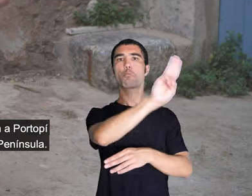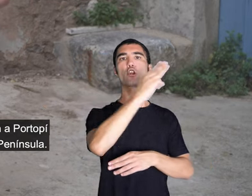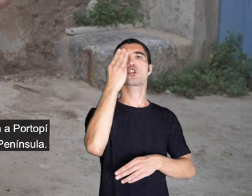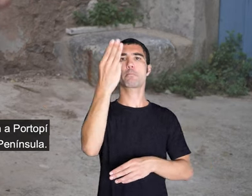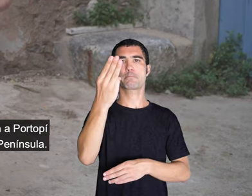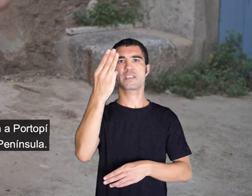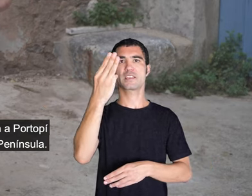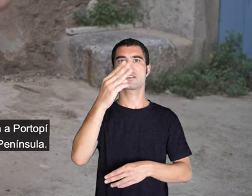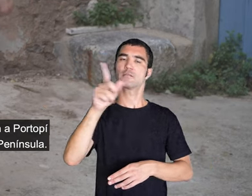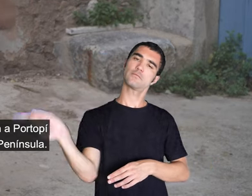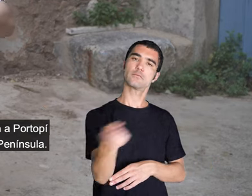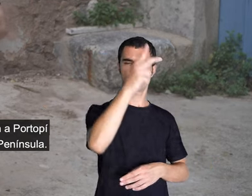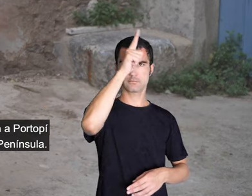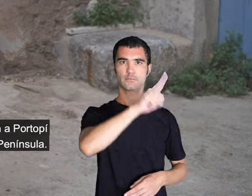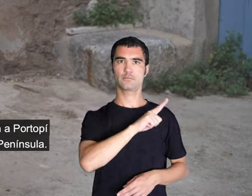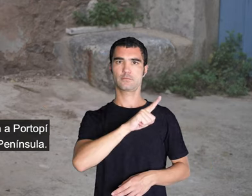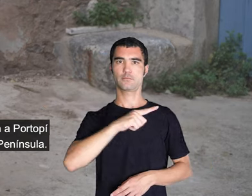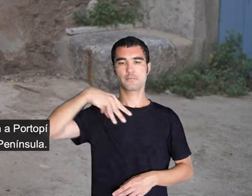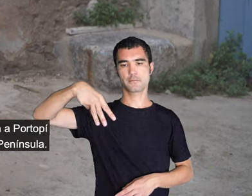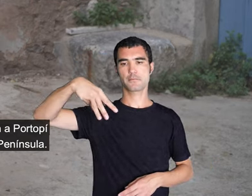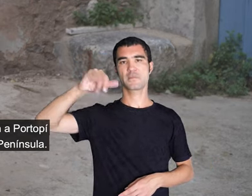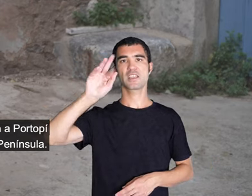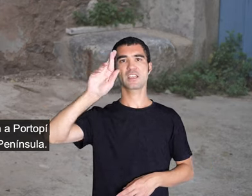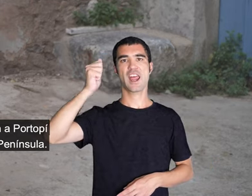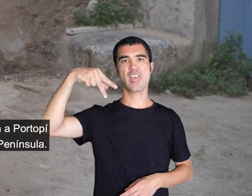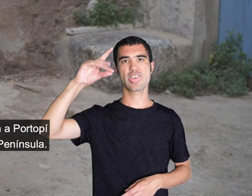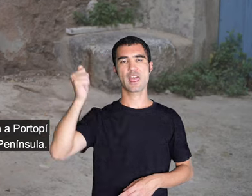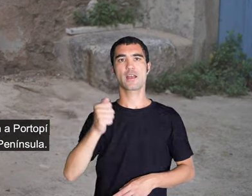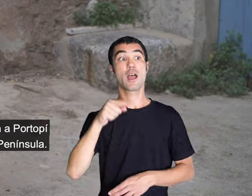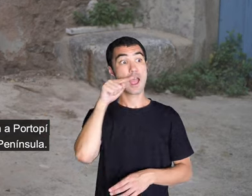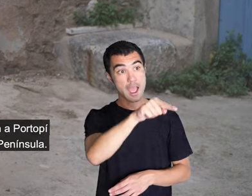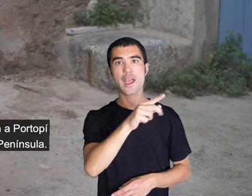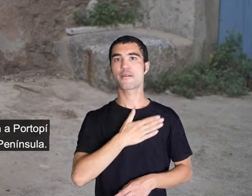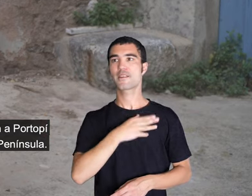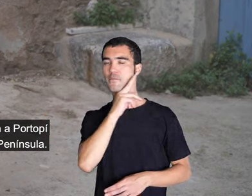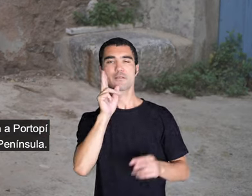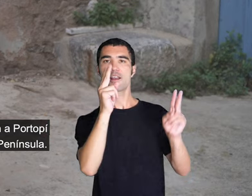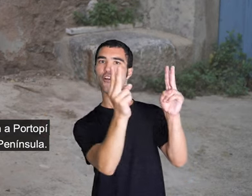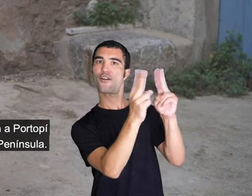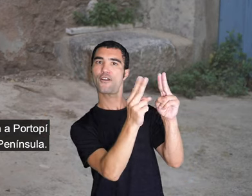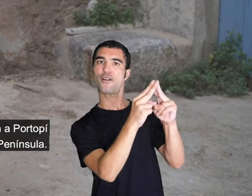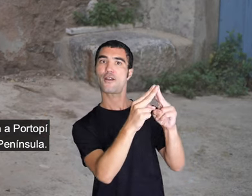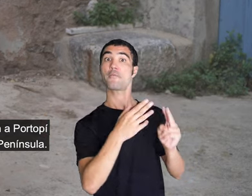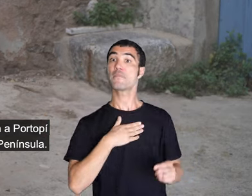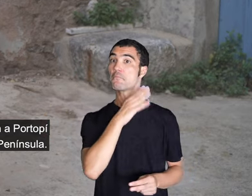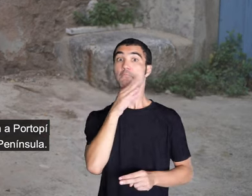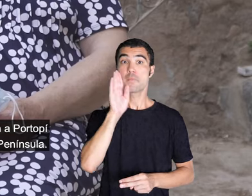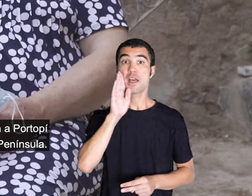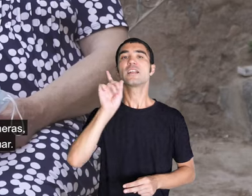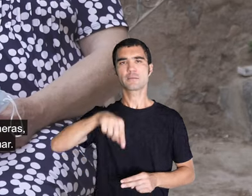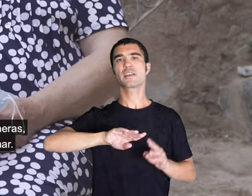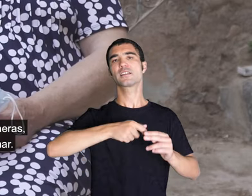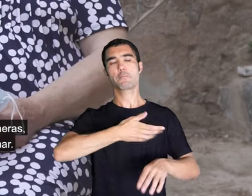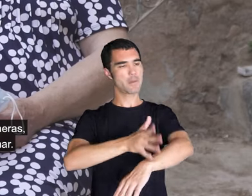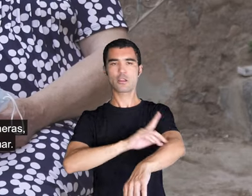el destinaren a Portopí, amb l'almirante Miranda. I allà va conèixer mon mare, que mon mare també venia de la península. Si